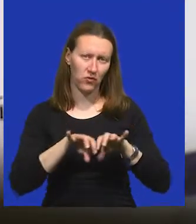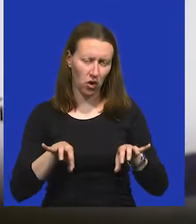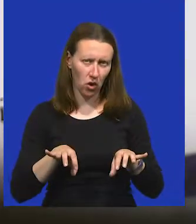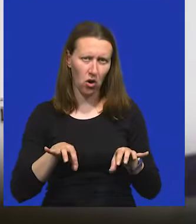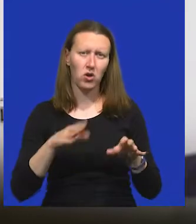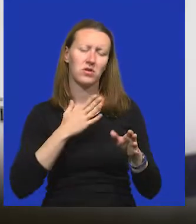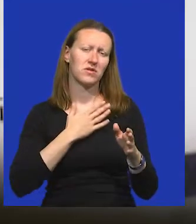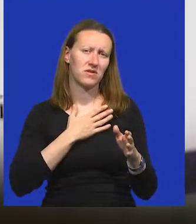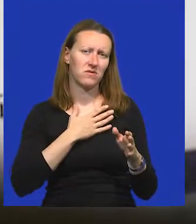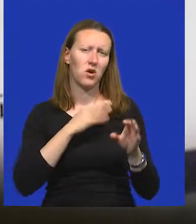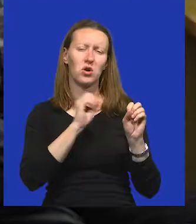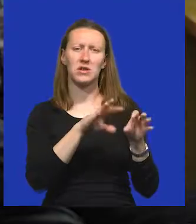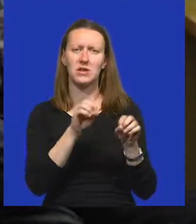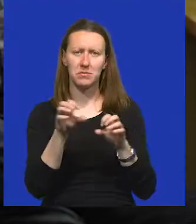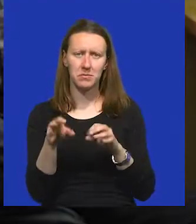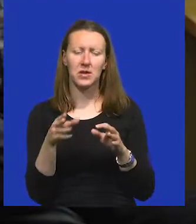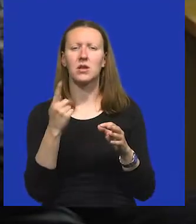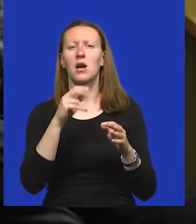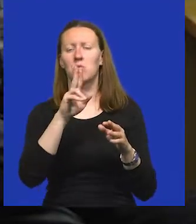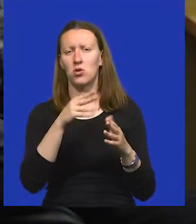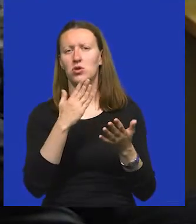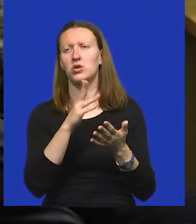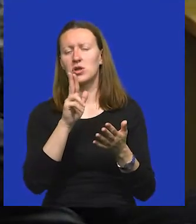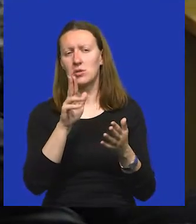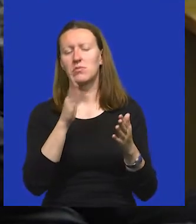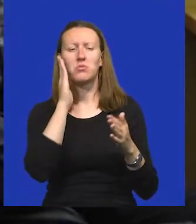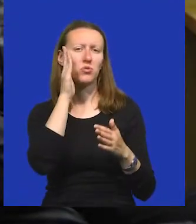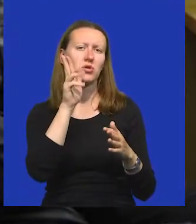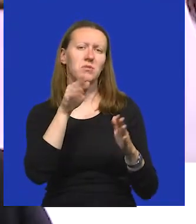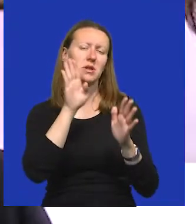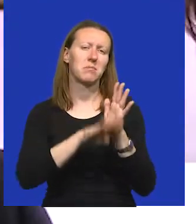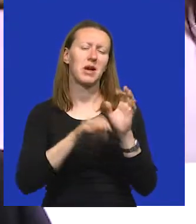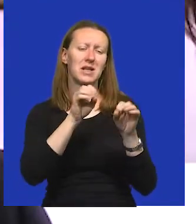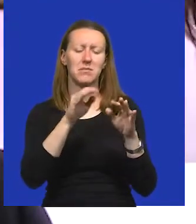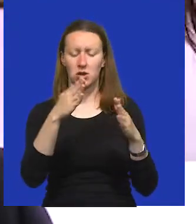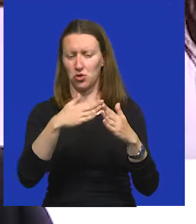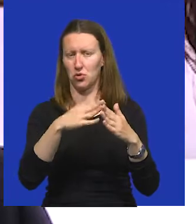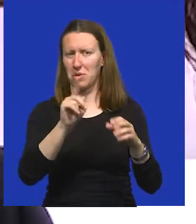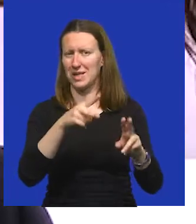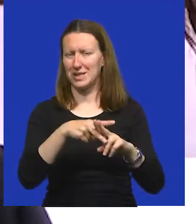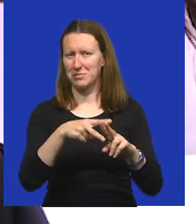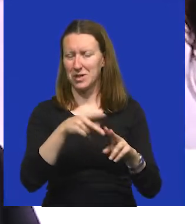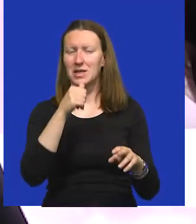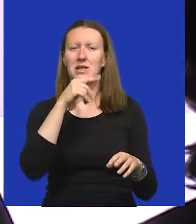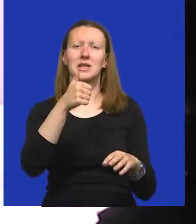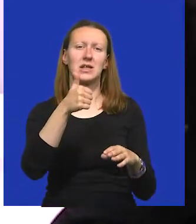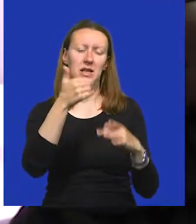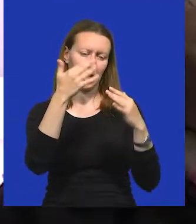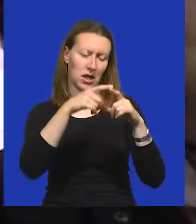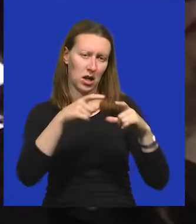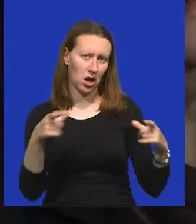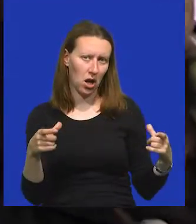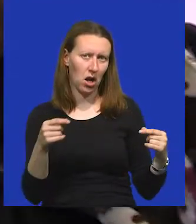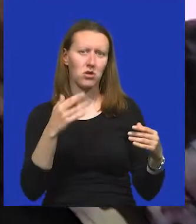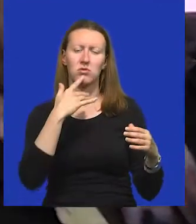differenziare i propri rifiuti per poi avere, diciamo, anche meno rifiuti a casa, di conseguenza poi anche un